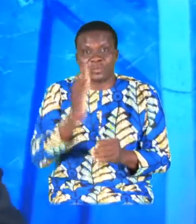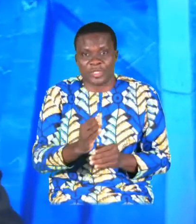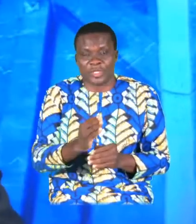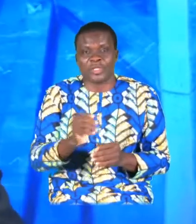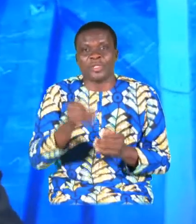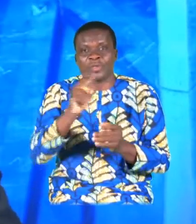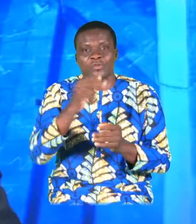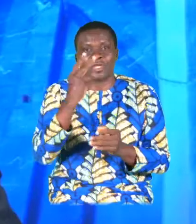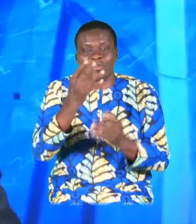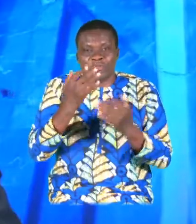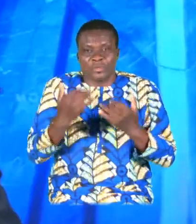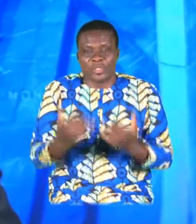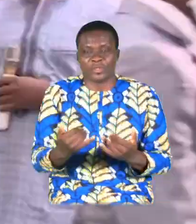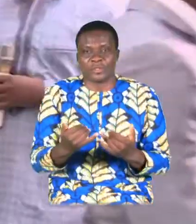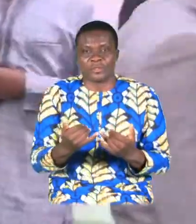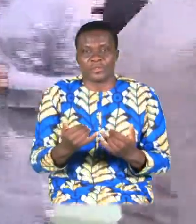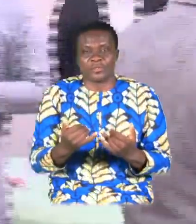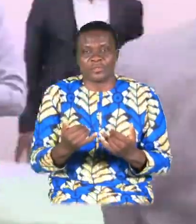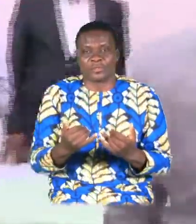Guillaume Avienon nous en fait le point.